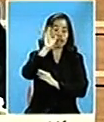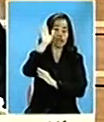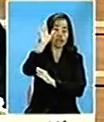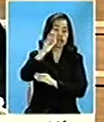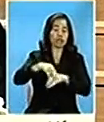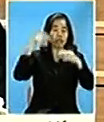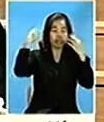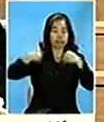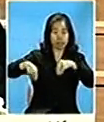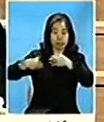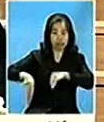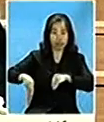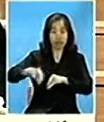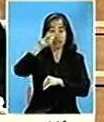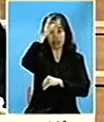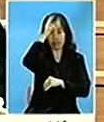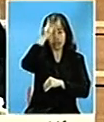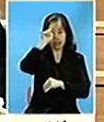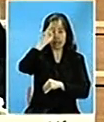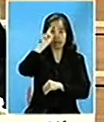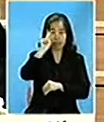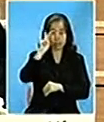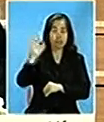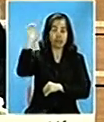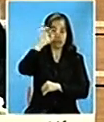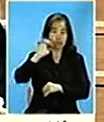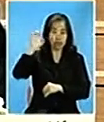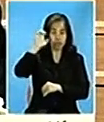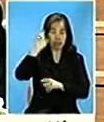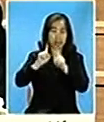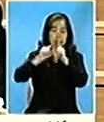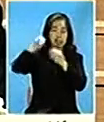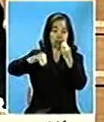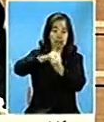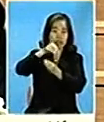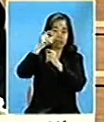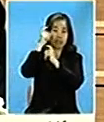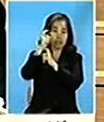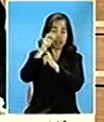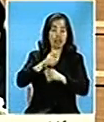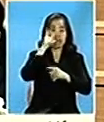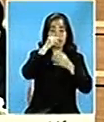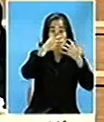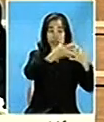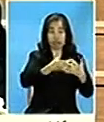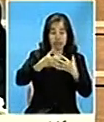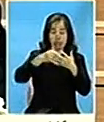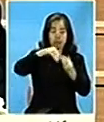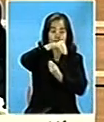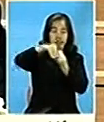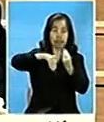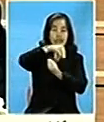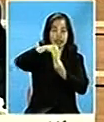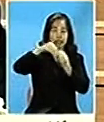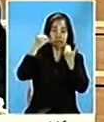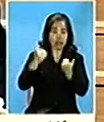กรีซทางยุโรปยังมีความน่ากังวลอยู่สำหรับสหรัฐอเมริกาซึ่งเป็นเศรษฐกิจที่สำคัญอีกแห่งหนึ่ง